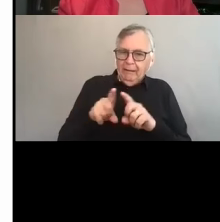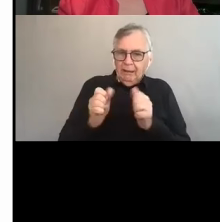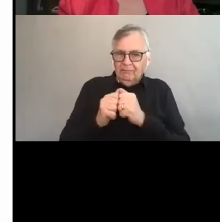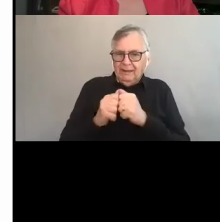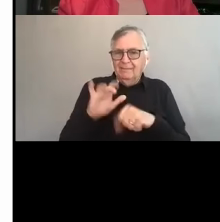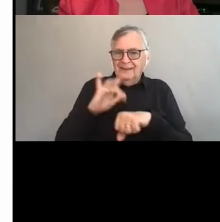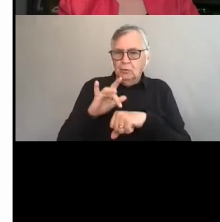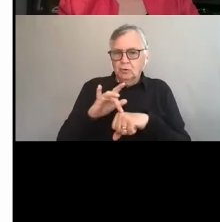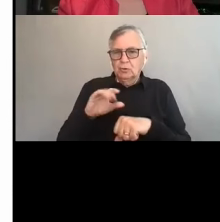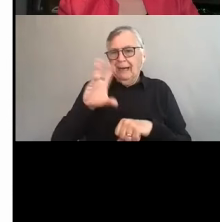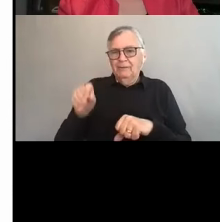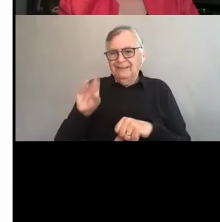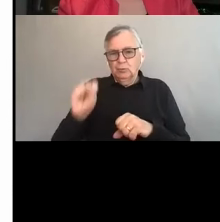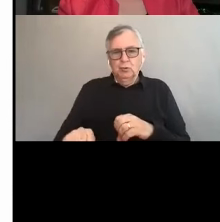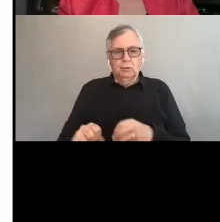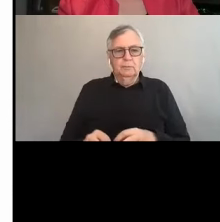Et puis,